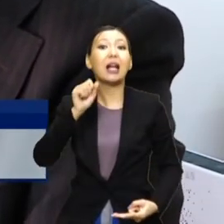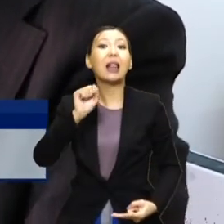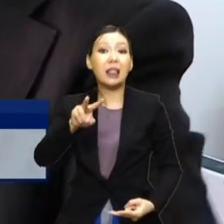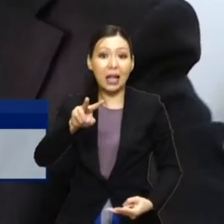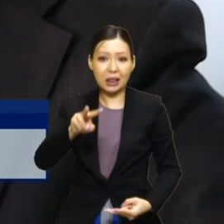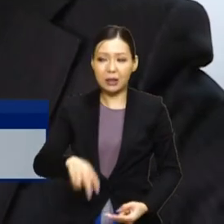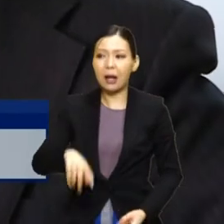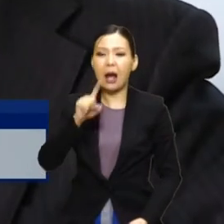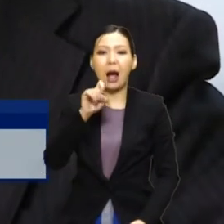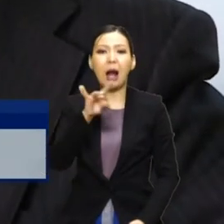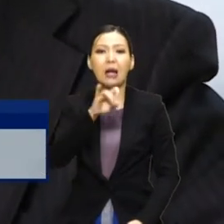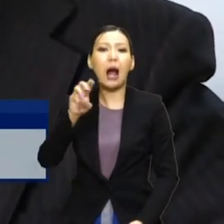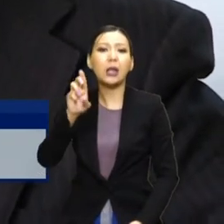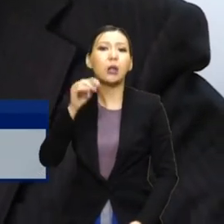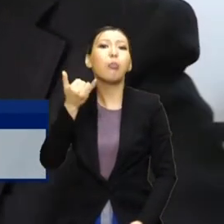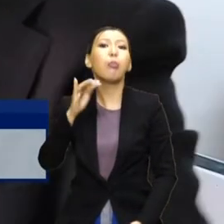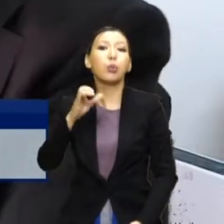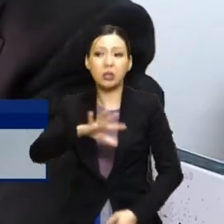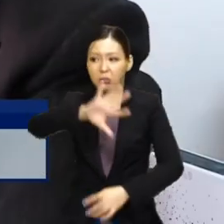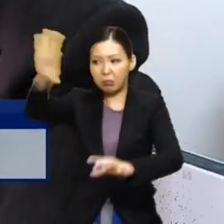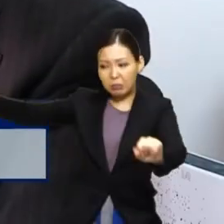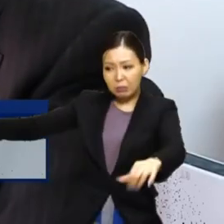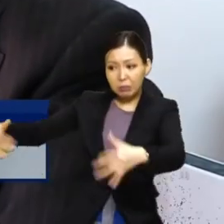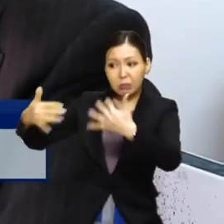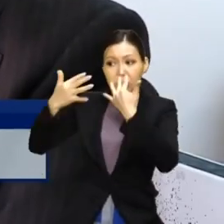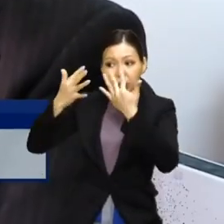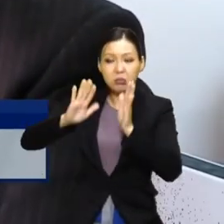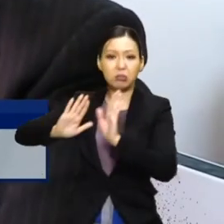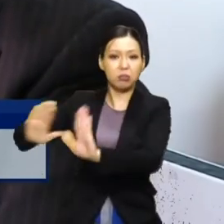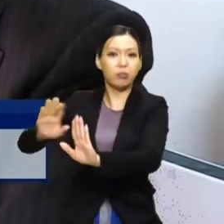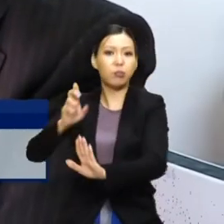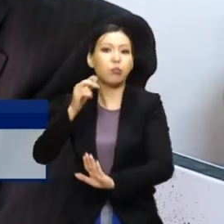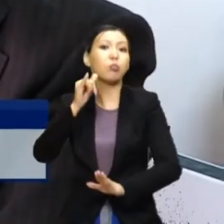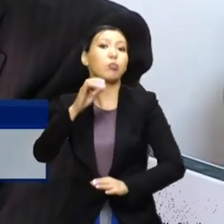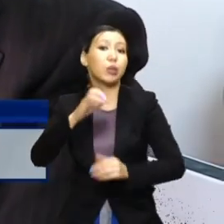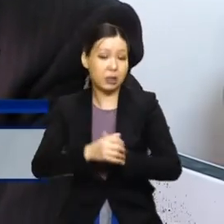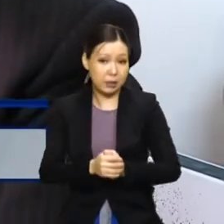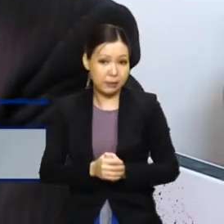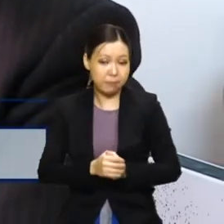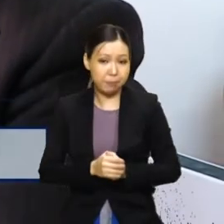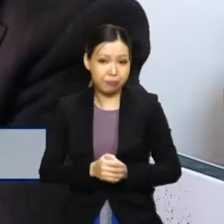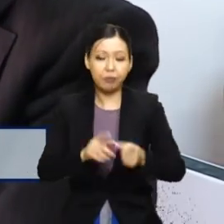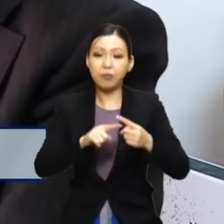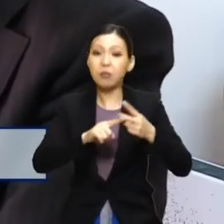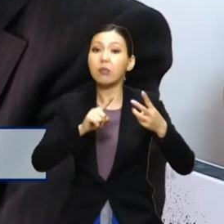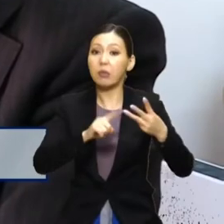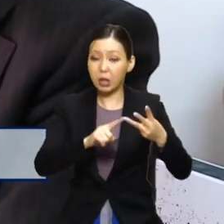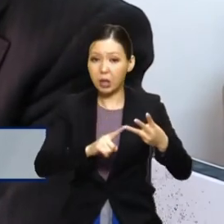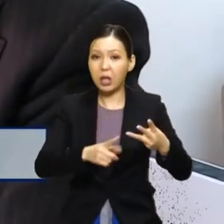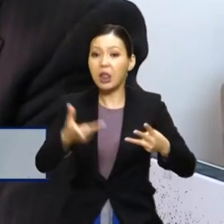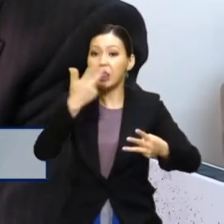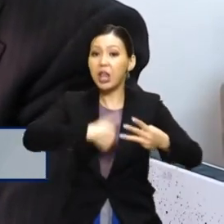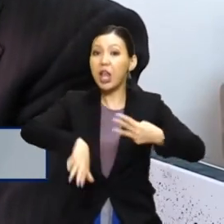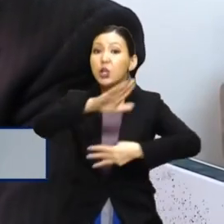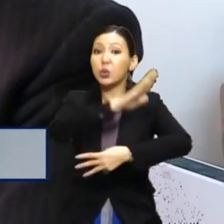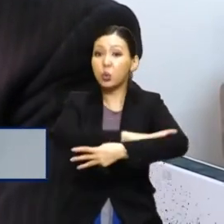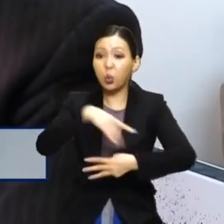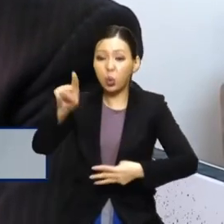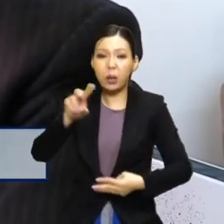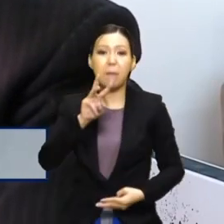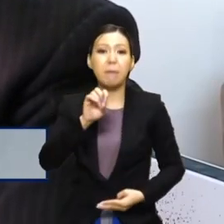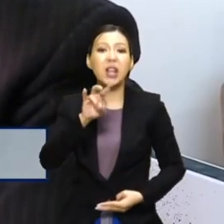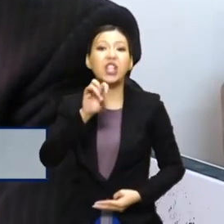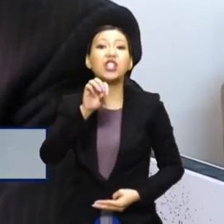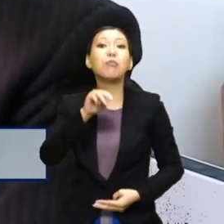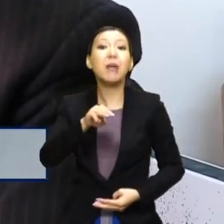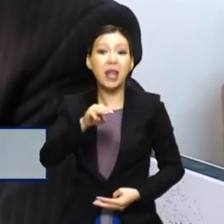байлгах. Өөрөөр хэл олон нийтийн одоо паблик тэр статусыг бий болгож, а дээрэс нь их сургуулийн менежментиг